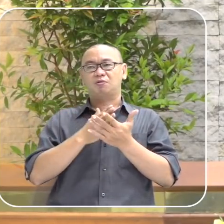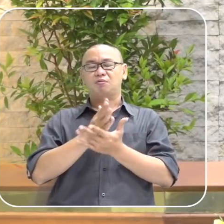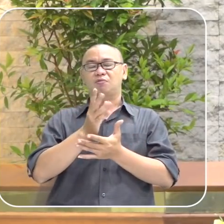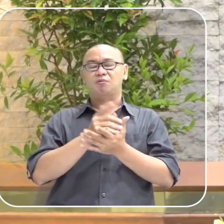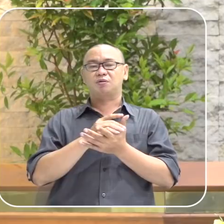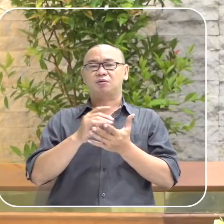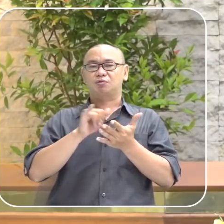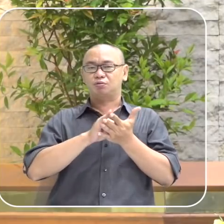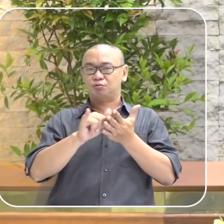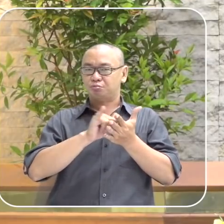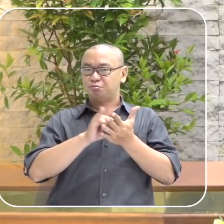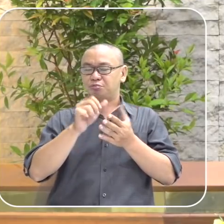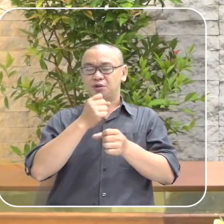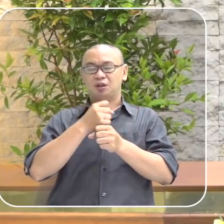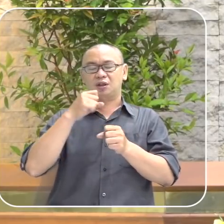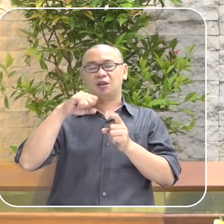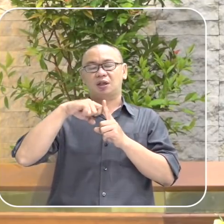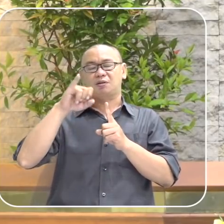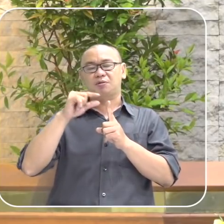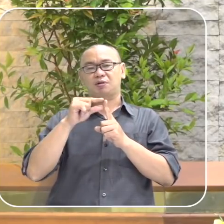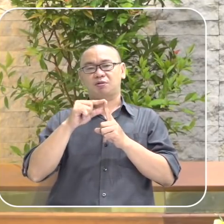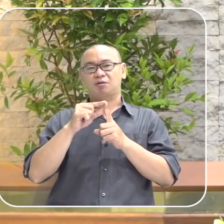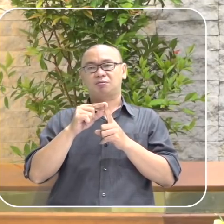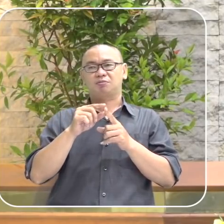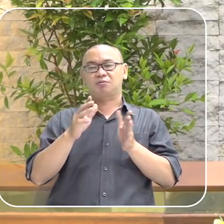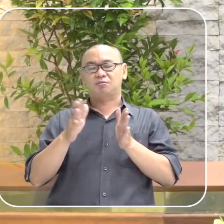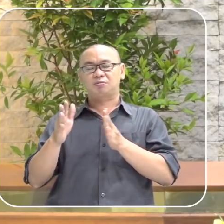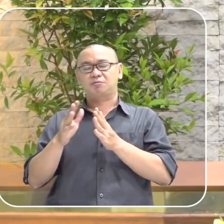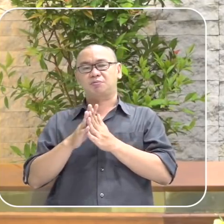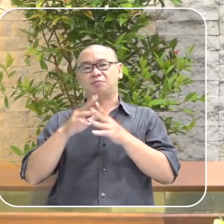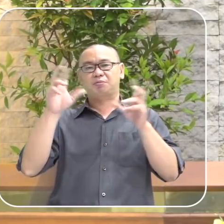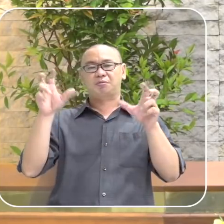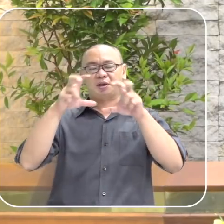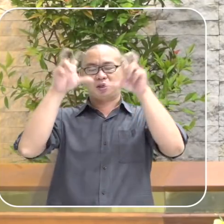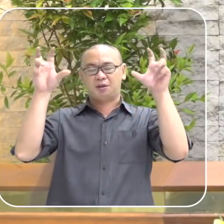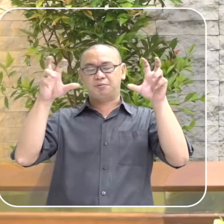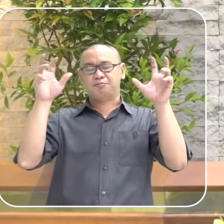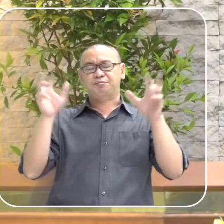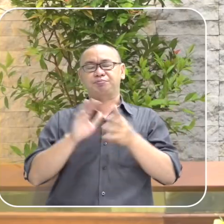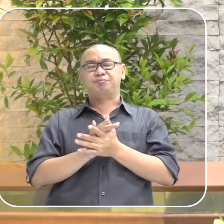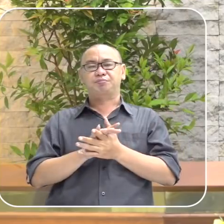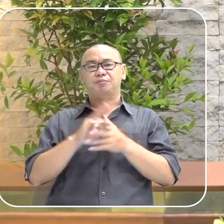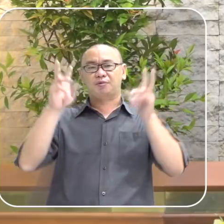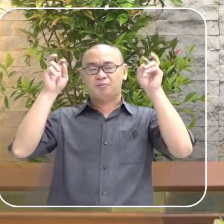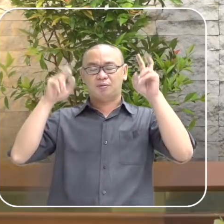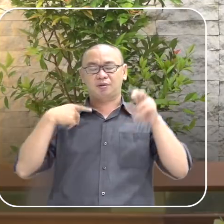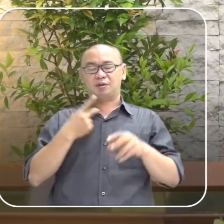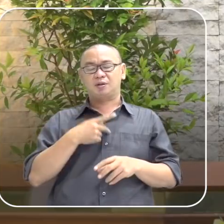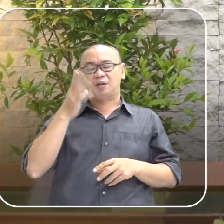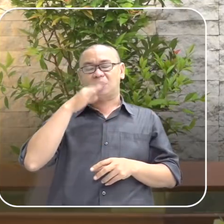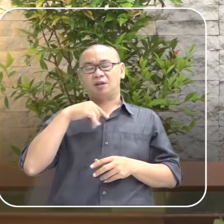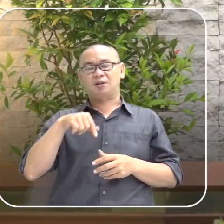Peterongan dan dilanjutkan dengan acara perayaan. Nah, Bapak Ibu Saudara dan anak-anakku, tema kita hari ini adalah Passing on